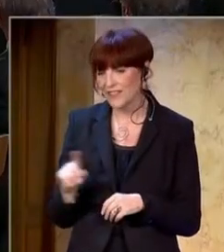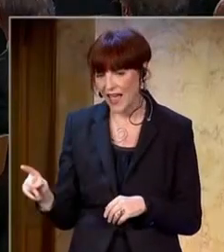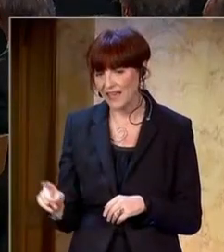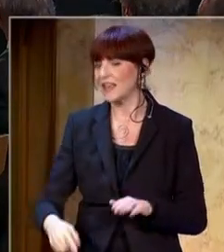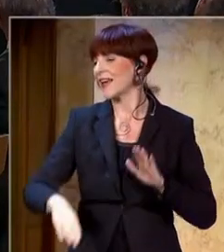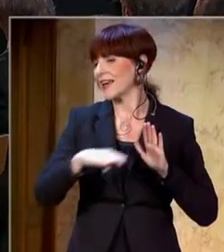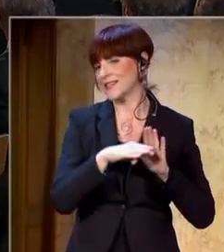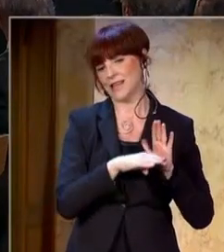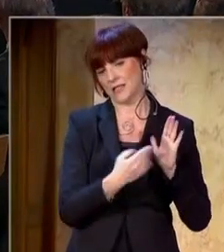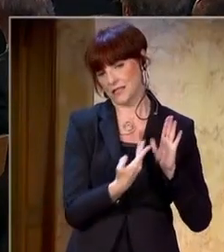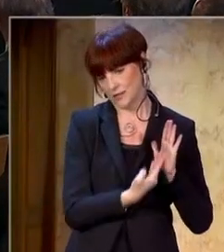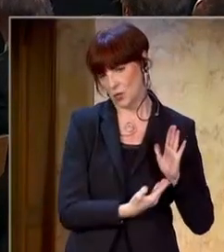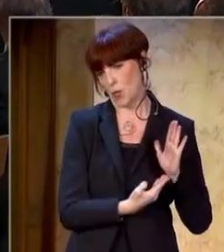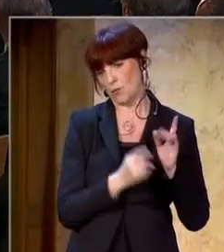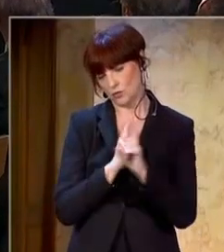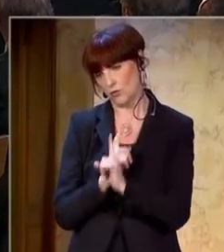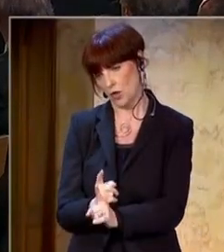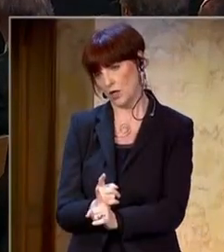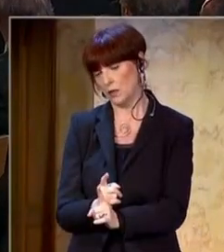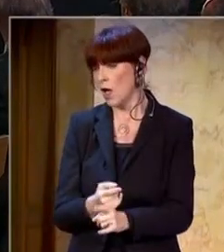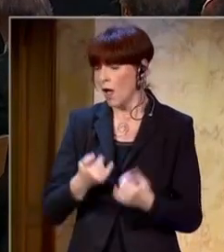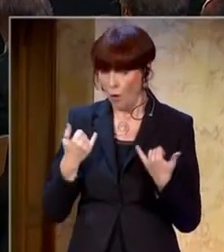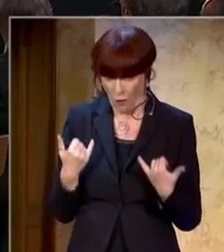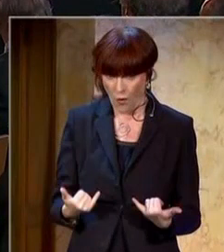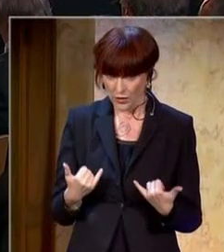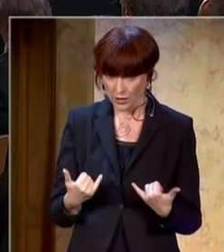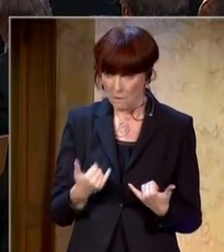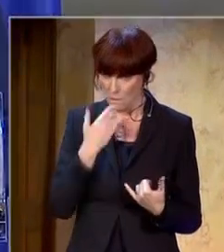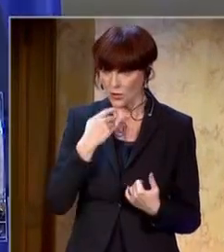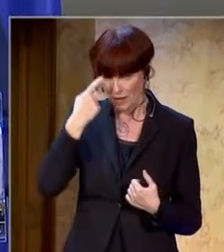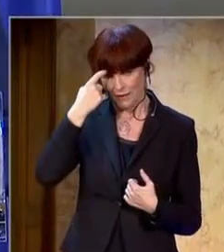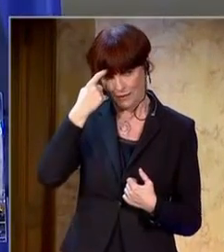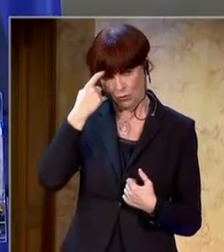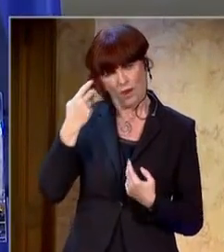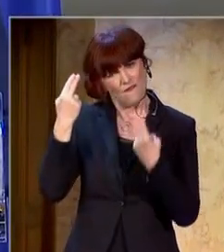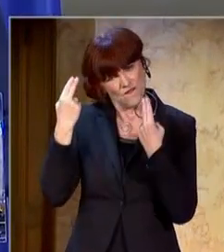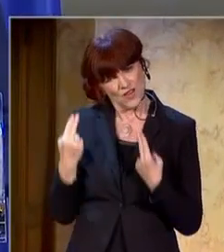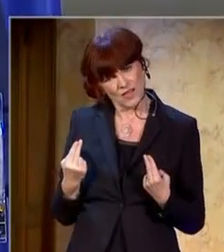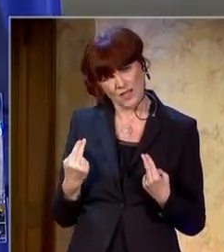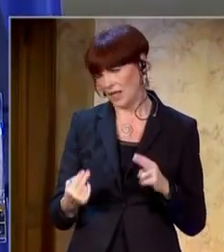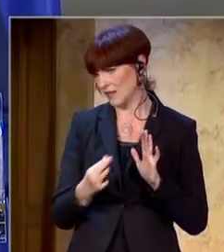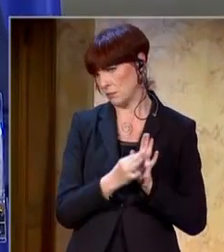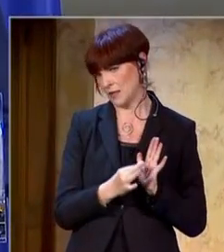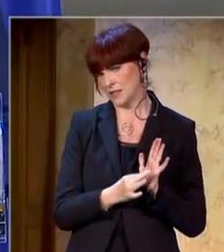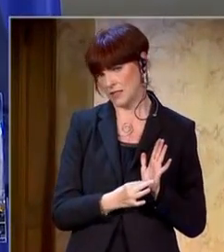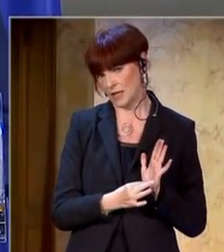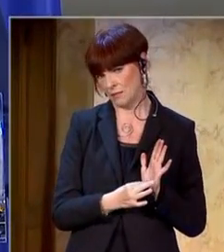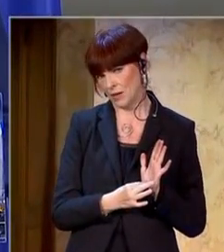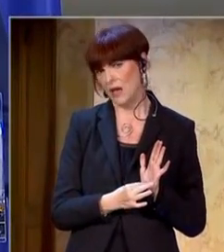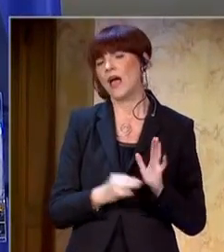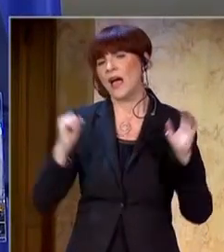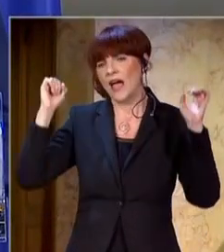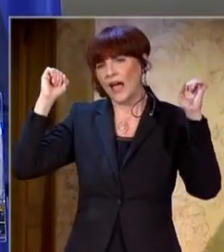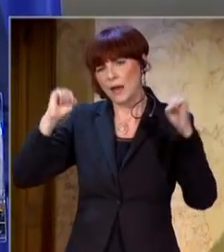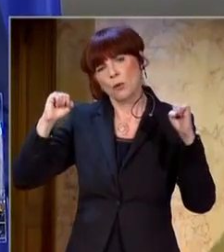ich Ihnen schon auch heute in Erinnerung rufen, dass es ein wesentliches Prinzip ist, dass das Recht der Republik vom